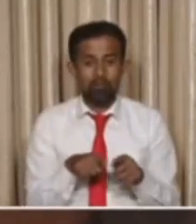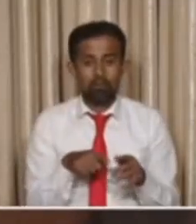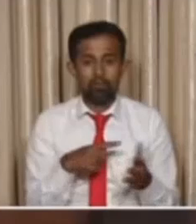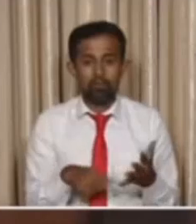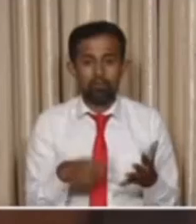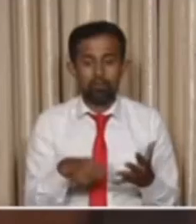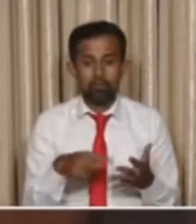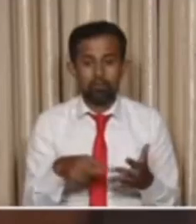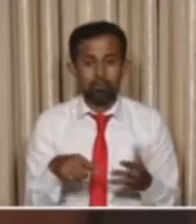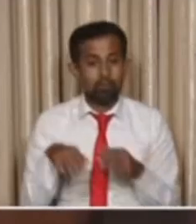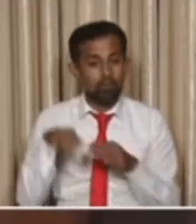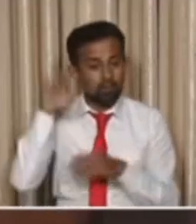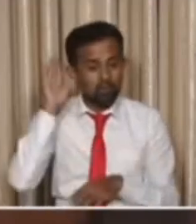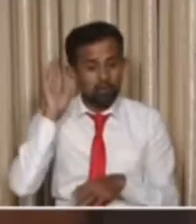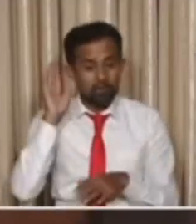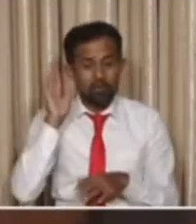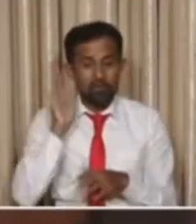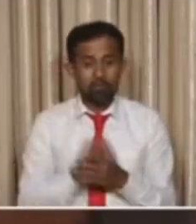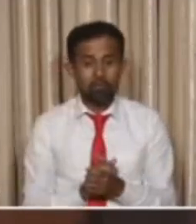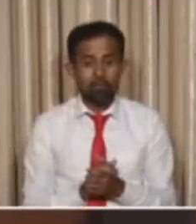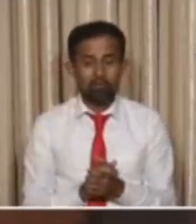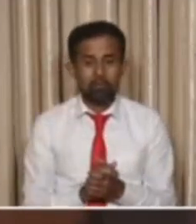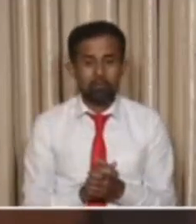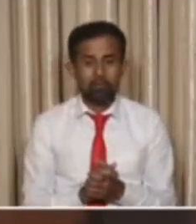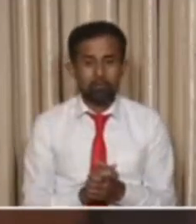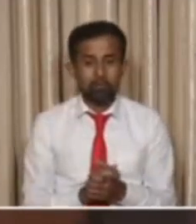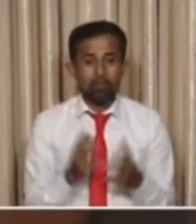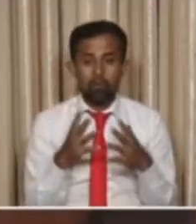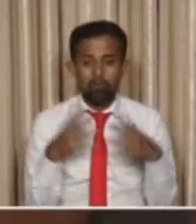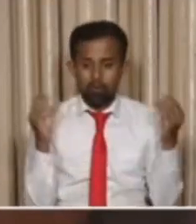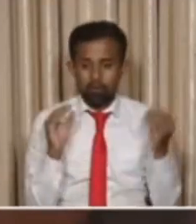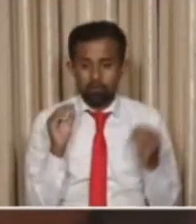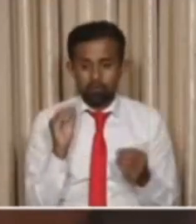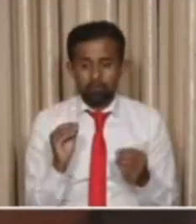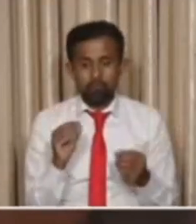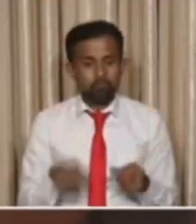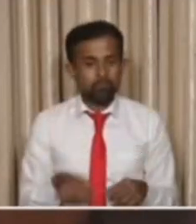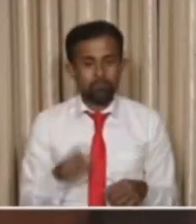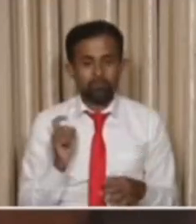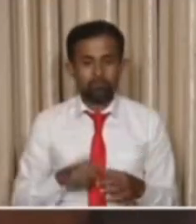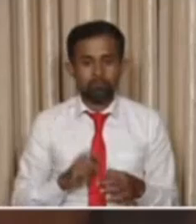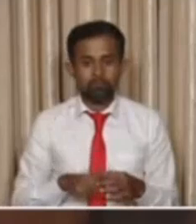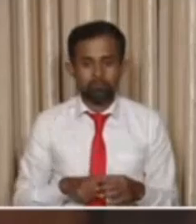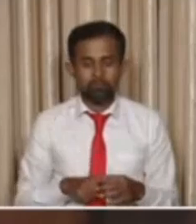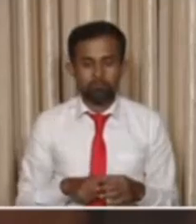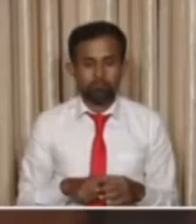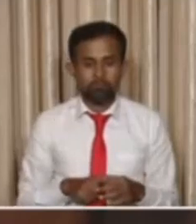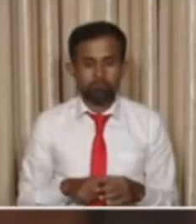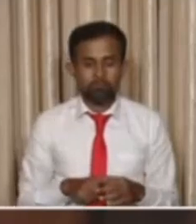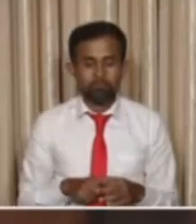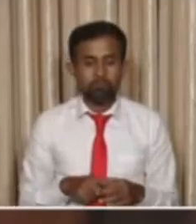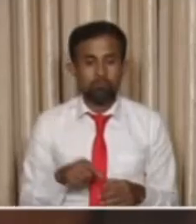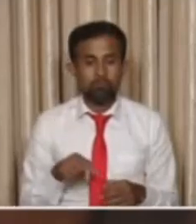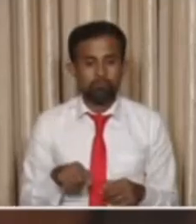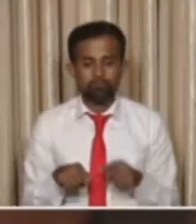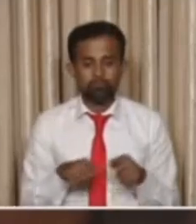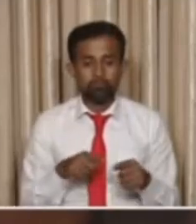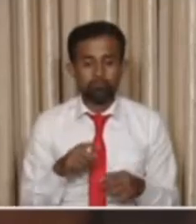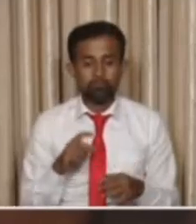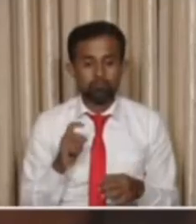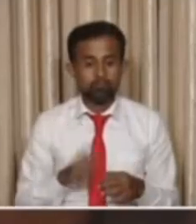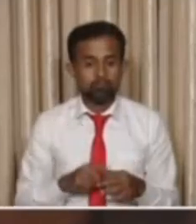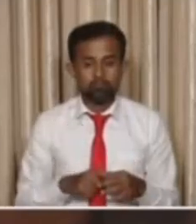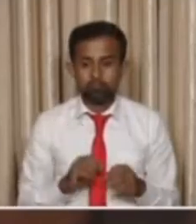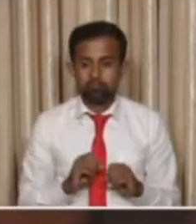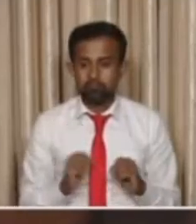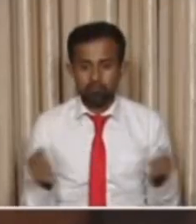வேண்டிய அவசியம் இருந்திருக்காது. அந்த அடிப்படையிலே வரலாறை பற்றி பார்க்கும் பொழுது நான் சொல்ல விரும்பிய மாணவர்களுக்கு வரலாற்றை சொல்லுவது